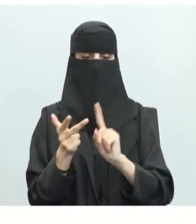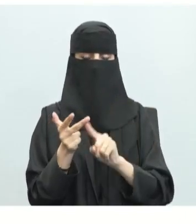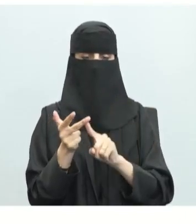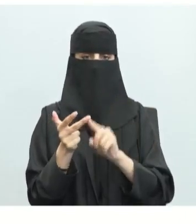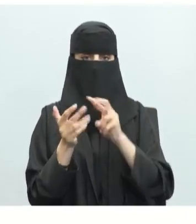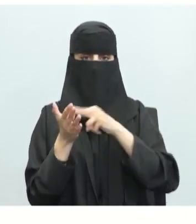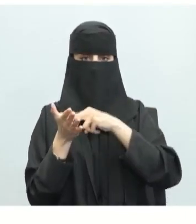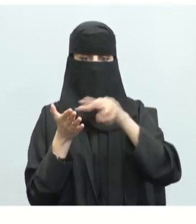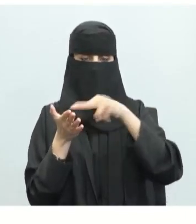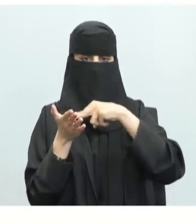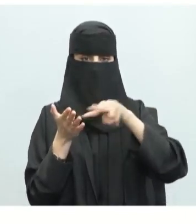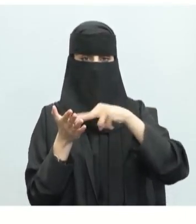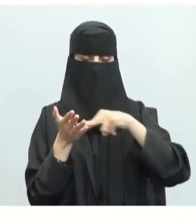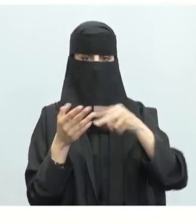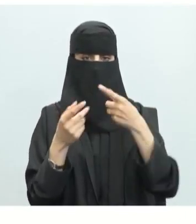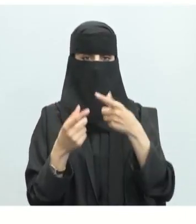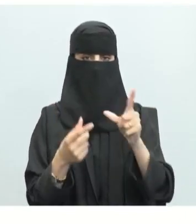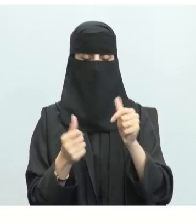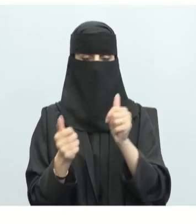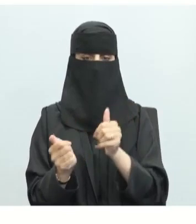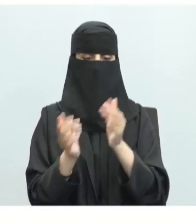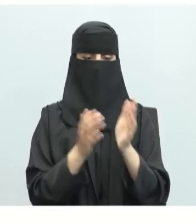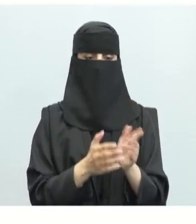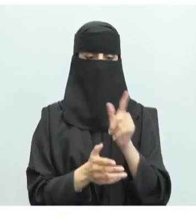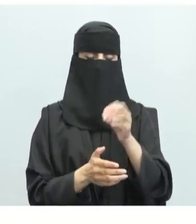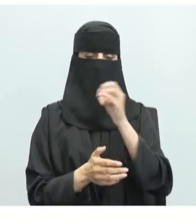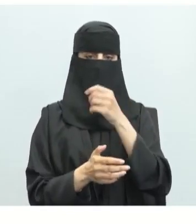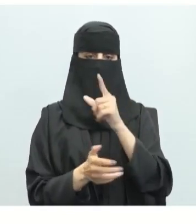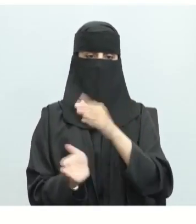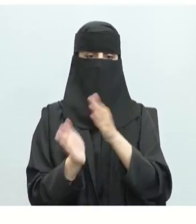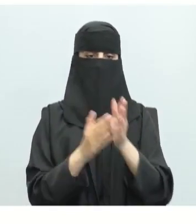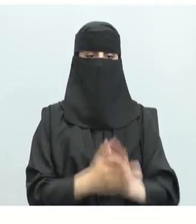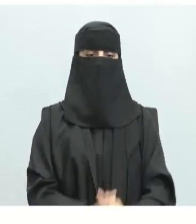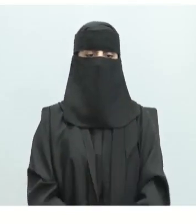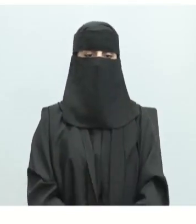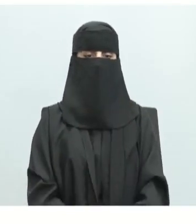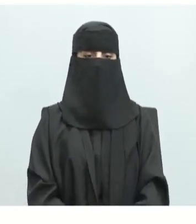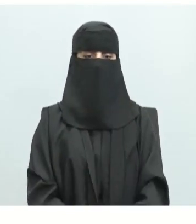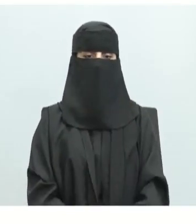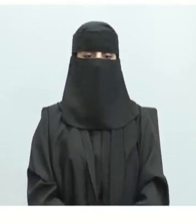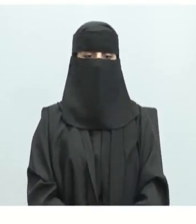ذلك أحسنتم أقرأ. ستكون هذه من أجل الاستذكار.